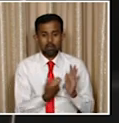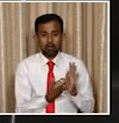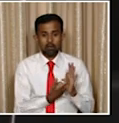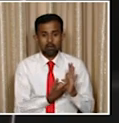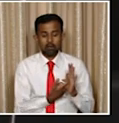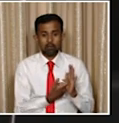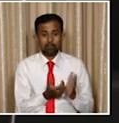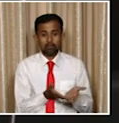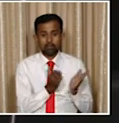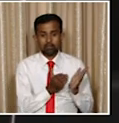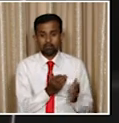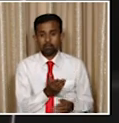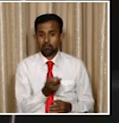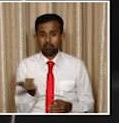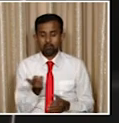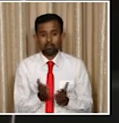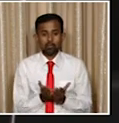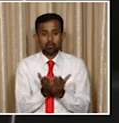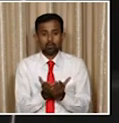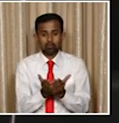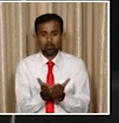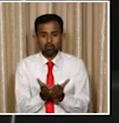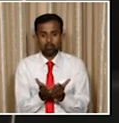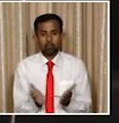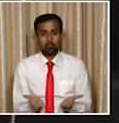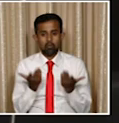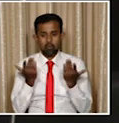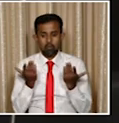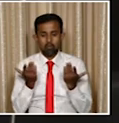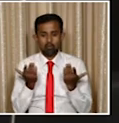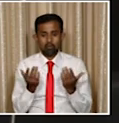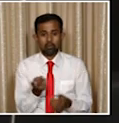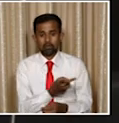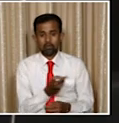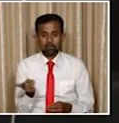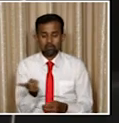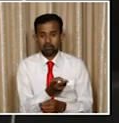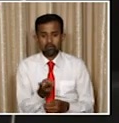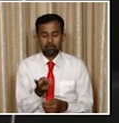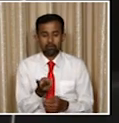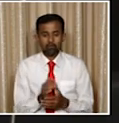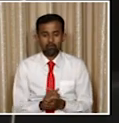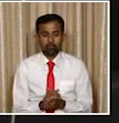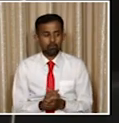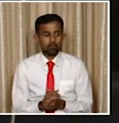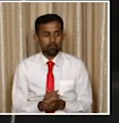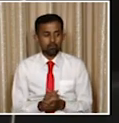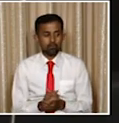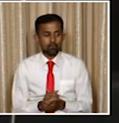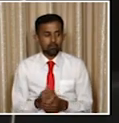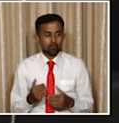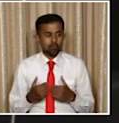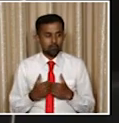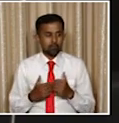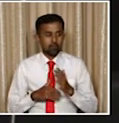கால திட்டமாக அது அந்த இந்த ரெண்டு நாட்டுக்கும் பாரிய உதவியாக அமையும் என்று நான் கூறிக்கொள்ள விரும்புகிறேன் அதே போலதான் ஒலுவில் ஹாபர்